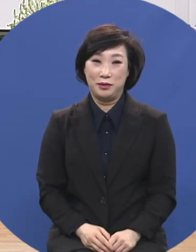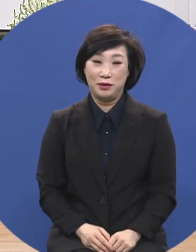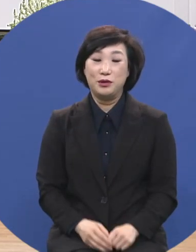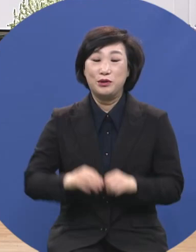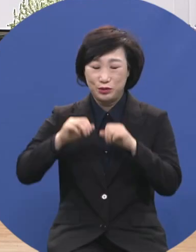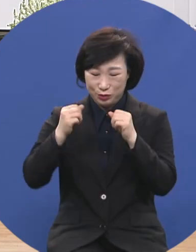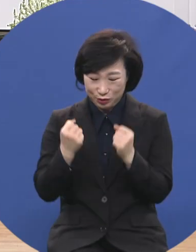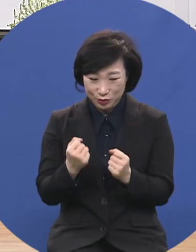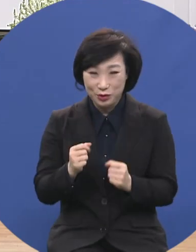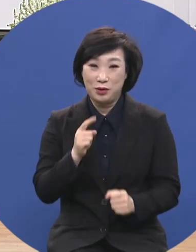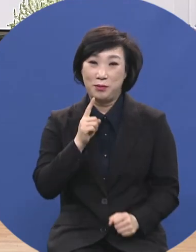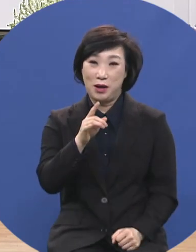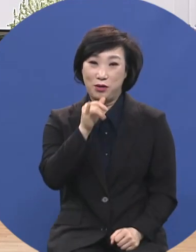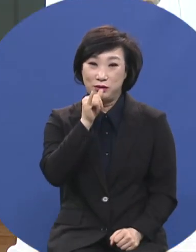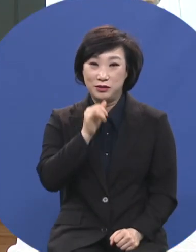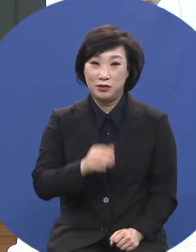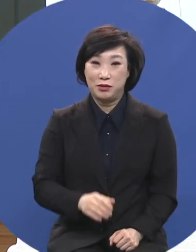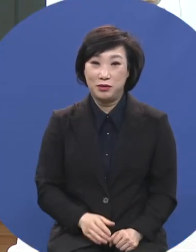순종.